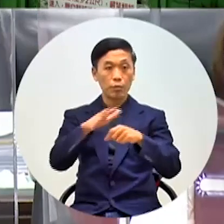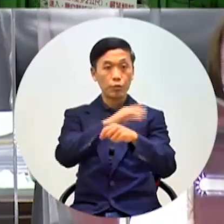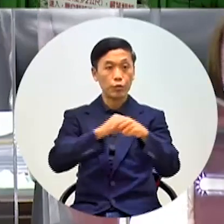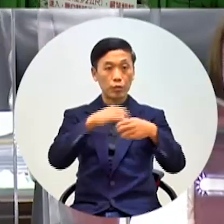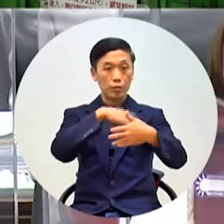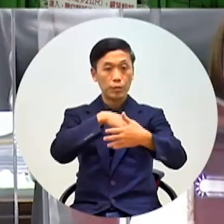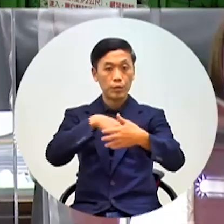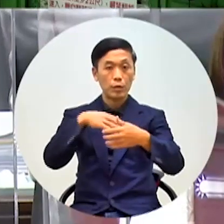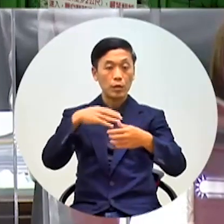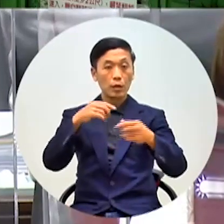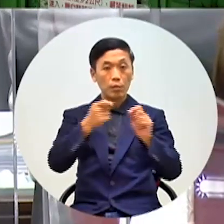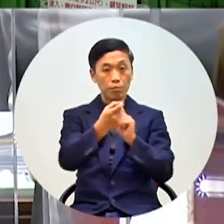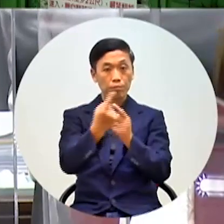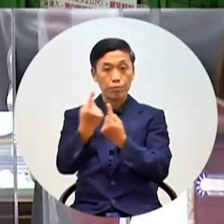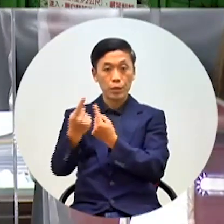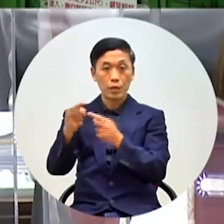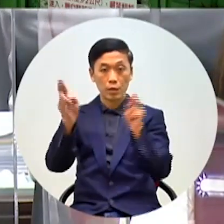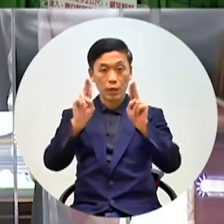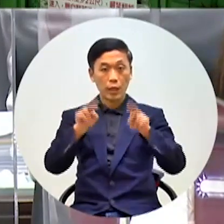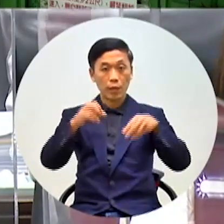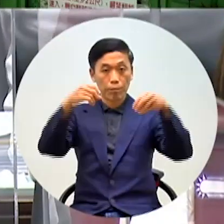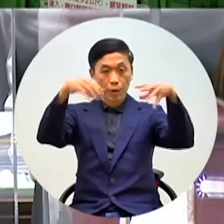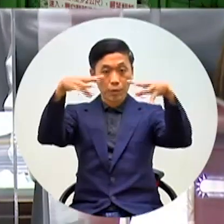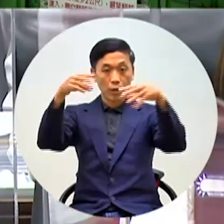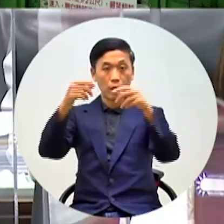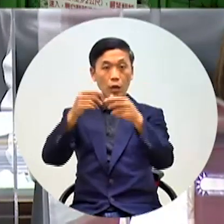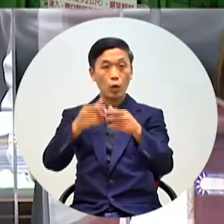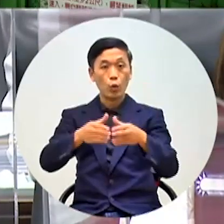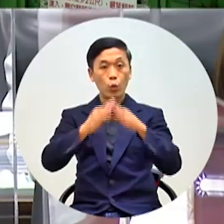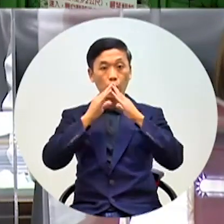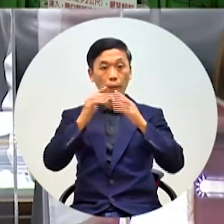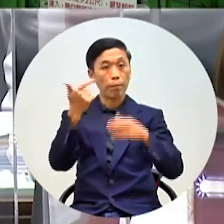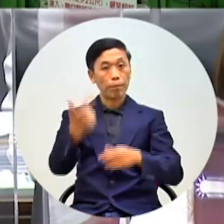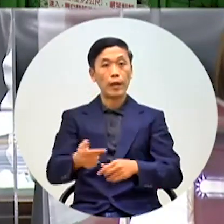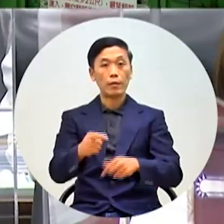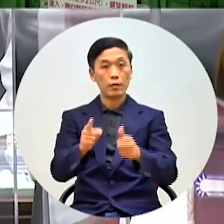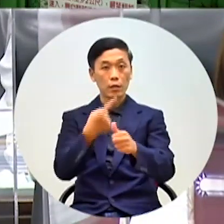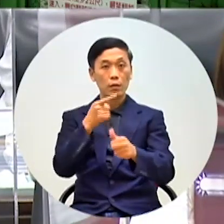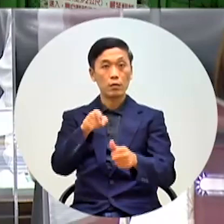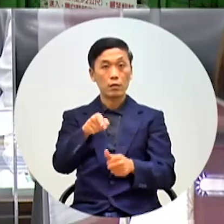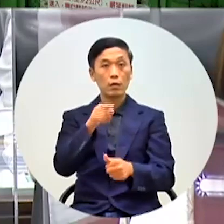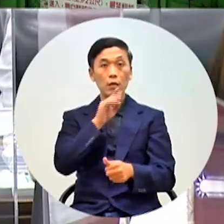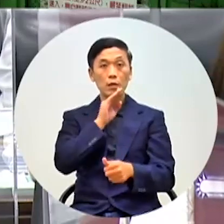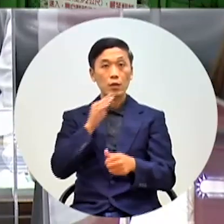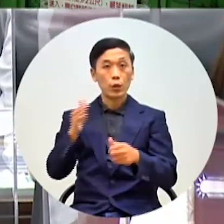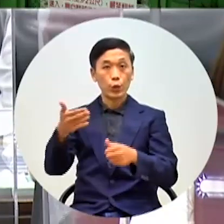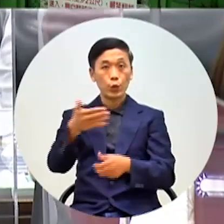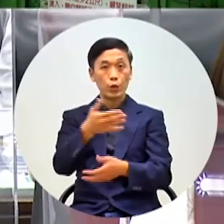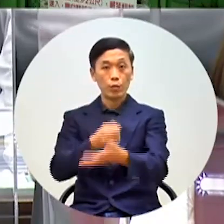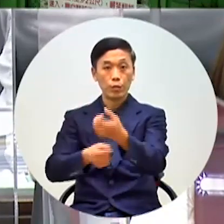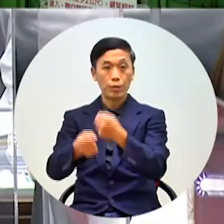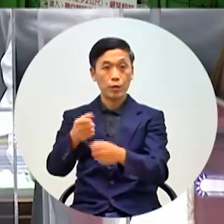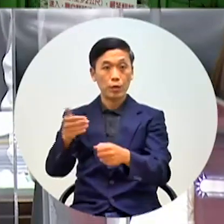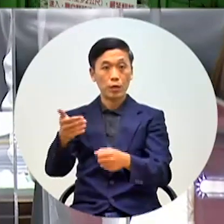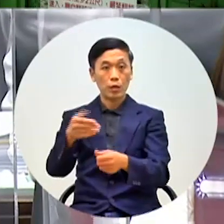的啊，这无过分吗？市长，这敢是阮的渔业养殖区？